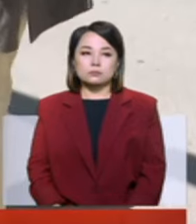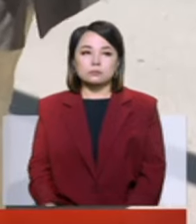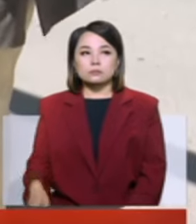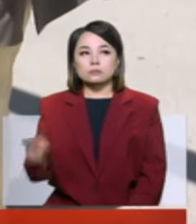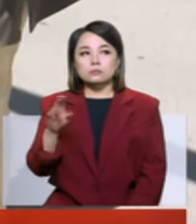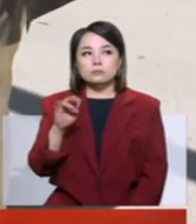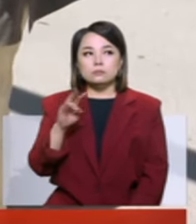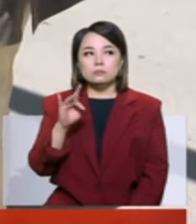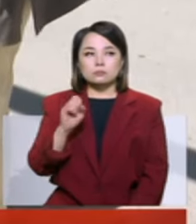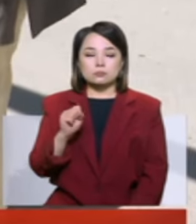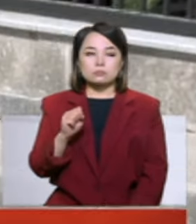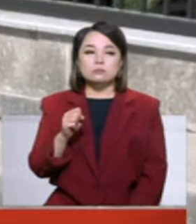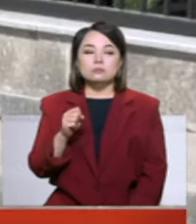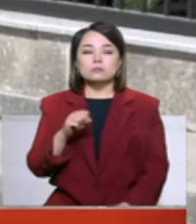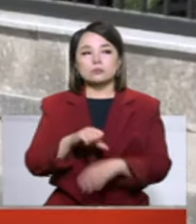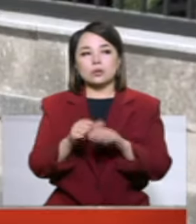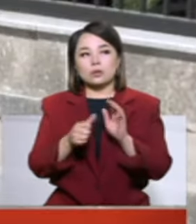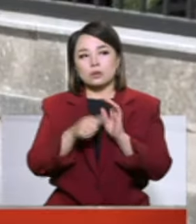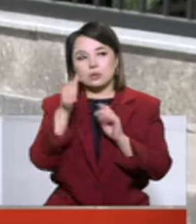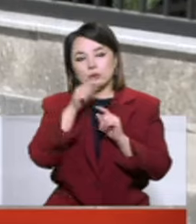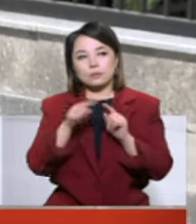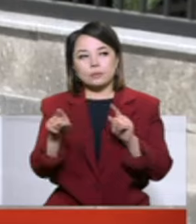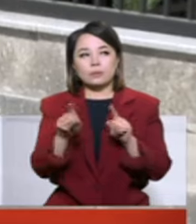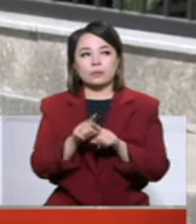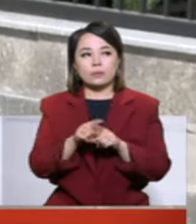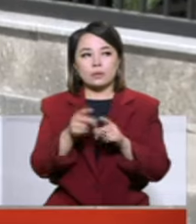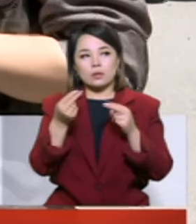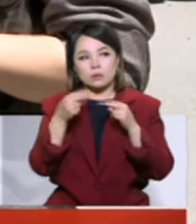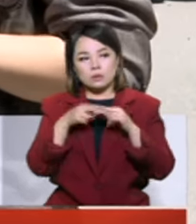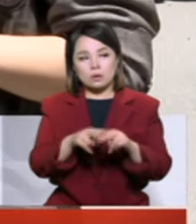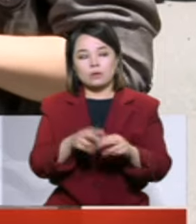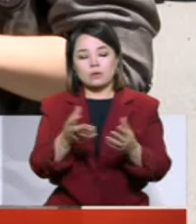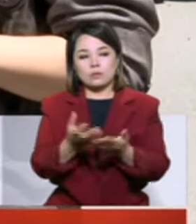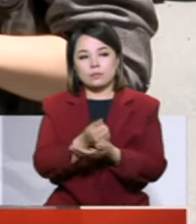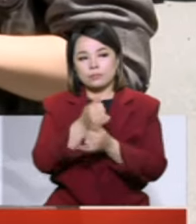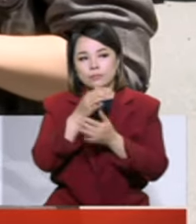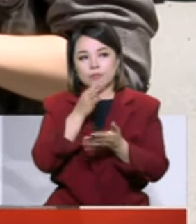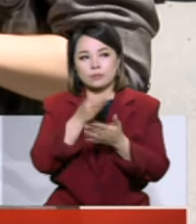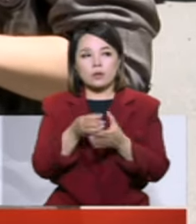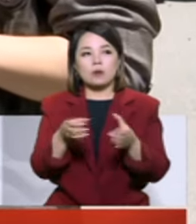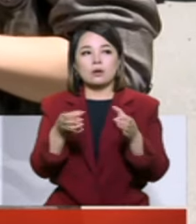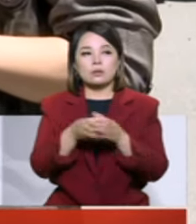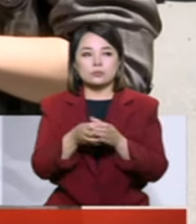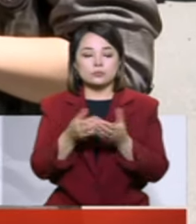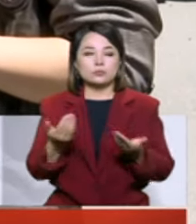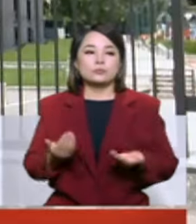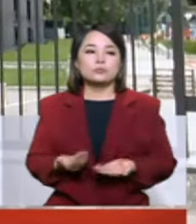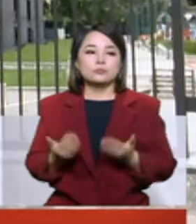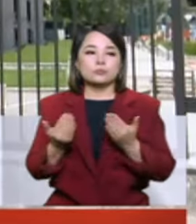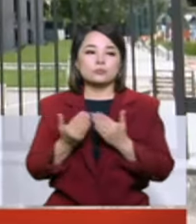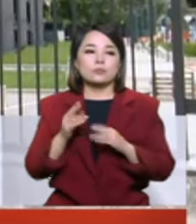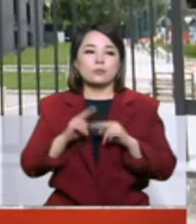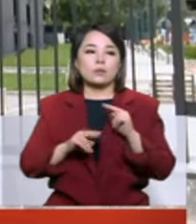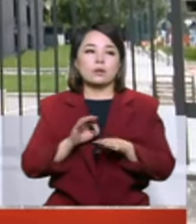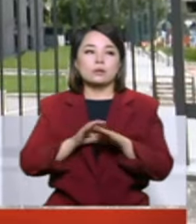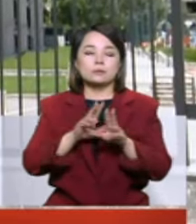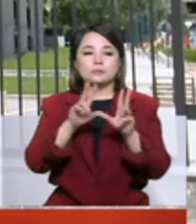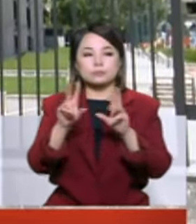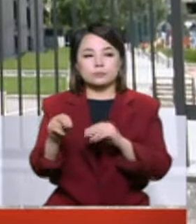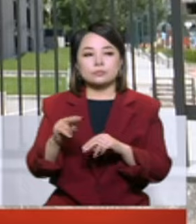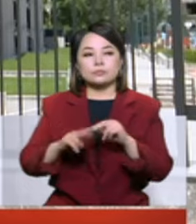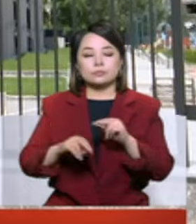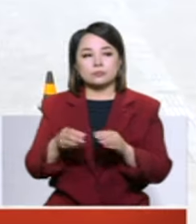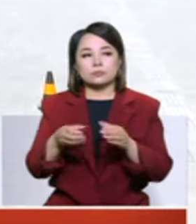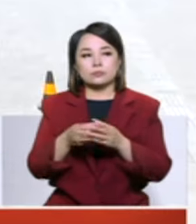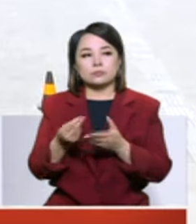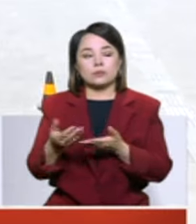Динара Әзбасарова 16 жылдан бері не пәтерін, не құйған қаражатын қайтар алмай жүр. Билдинг сервис компаниясы тұрғын үй кешенін саламыз деп уәде беріп, үлескерлерден ақша